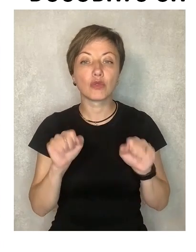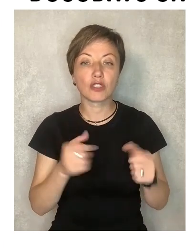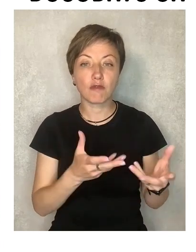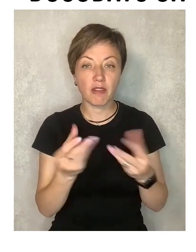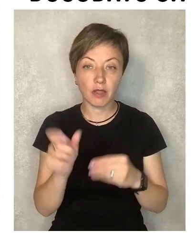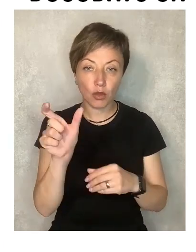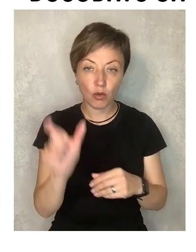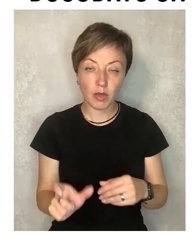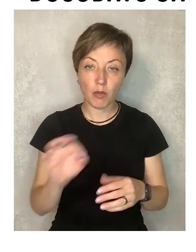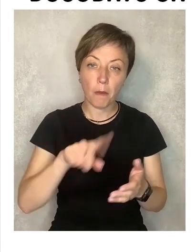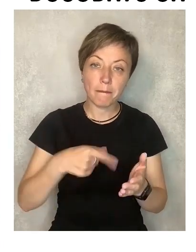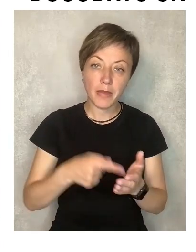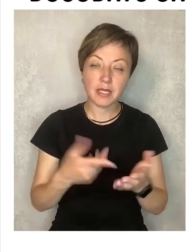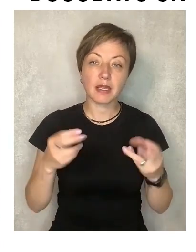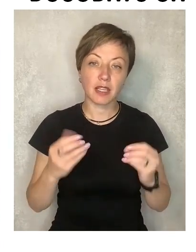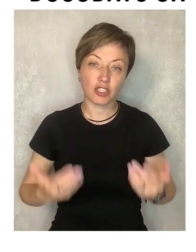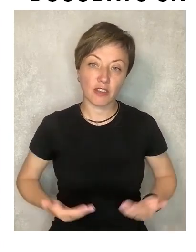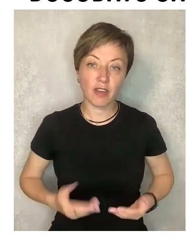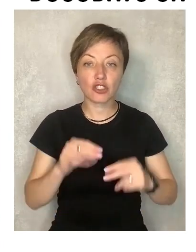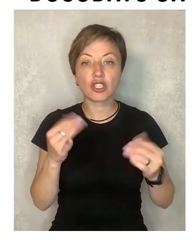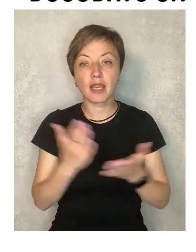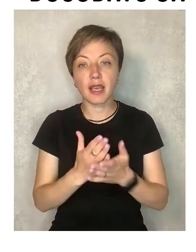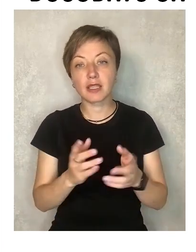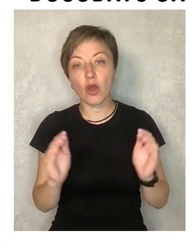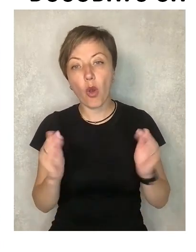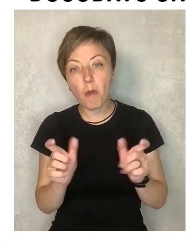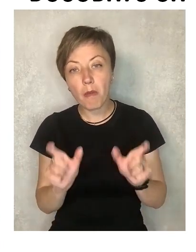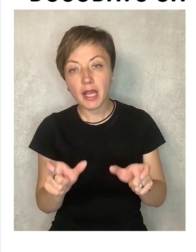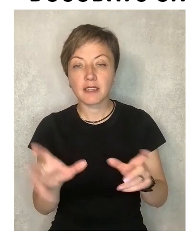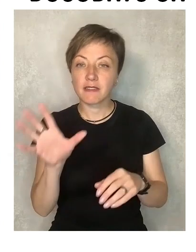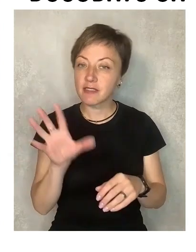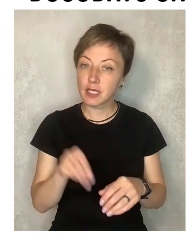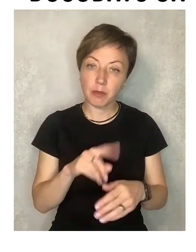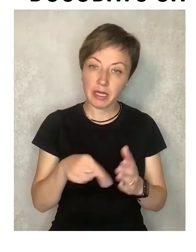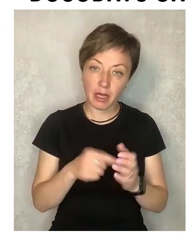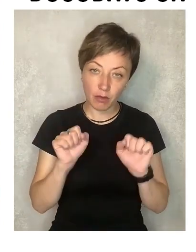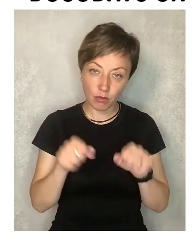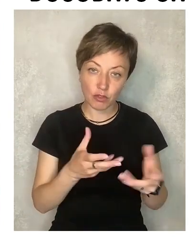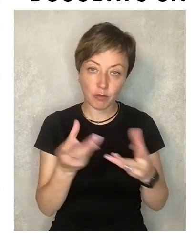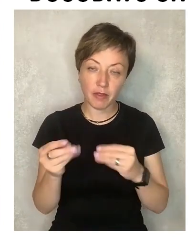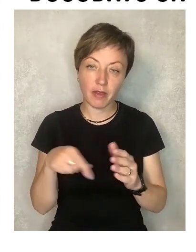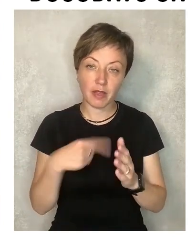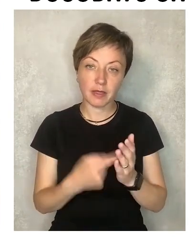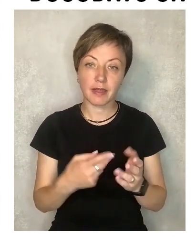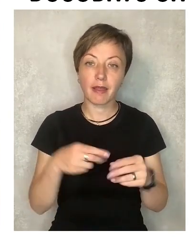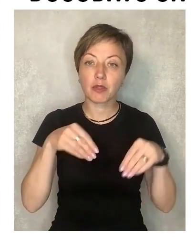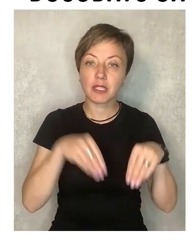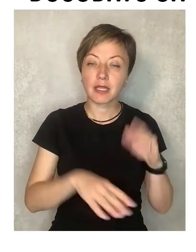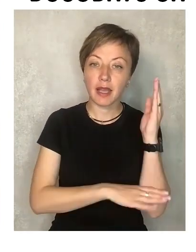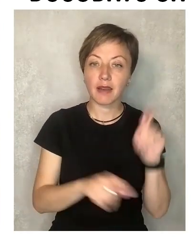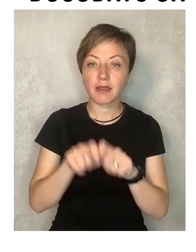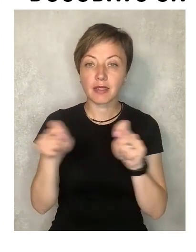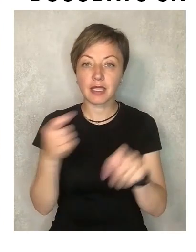стосовно міста, в якому він живе. Чи є якісь обмеження, чи прям всі-всі-всі питання там, від того, де посадити дерево, де відкрити лікарню,